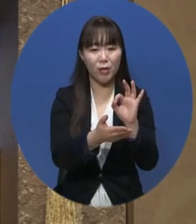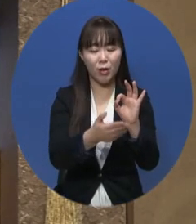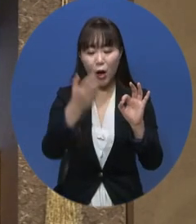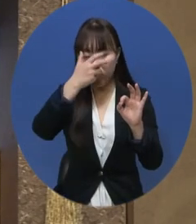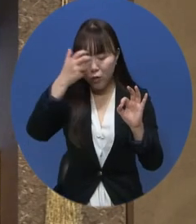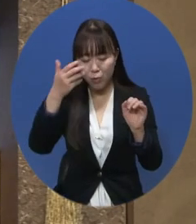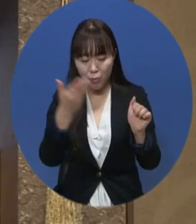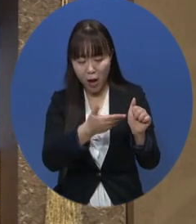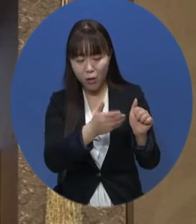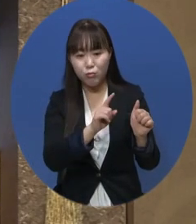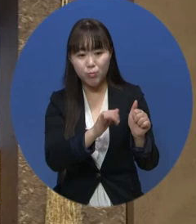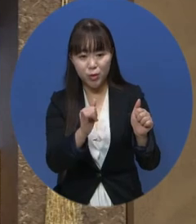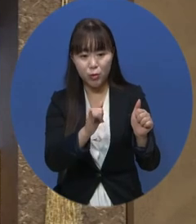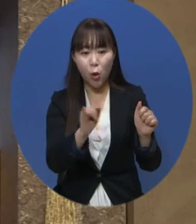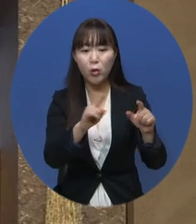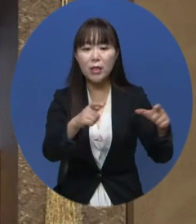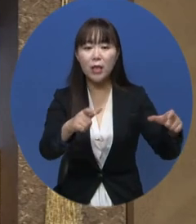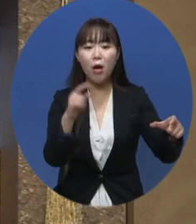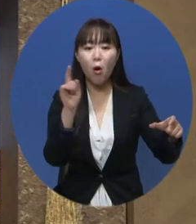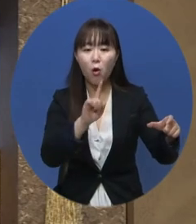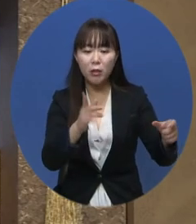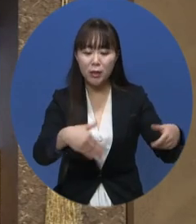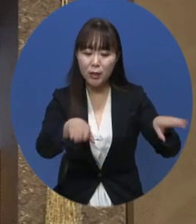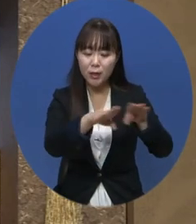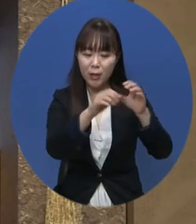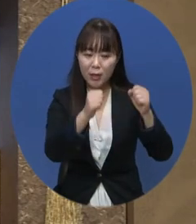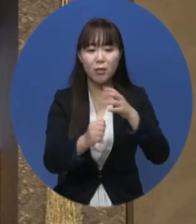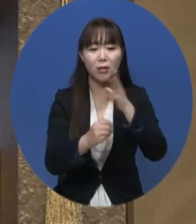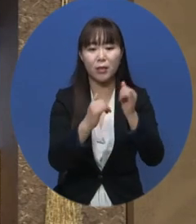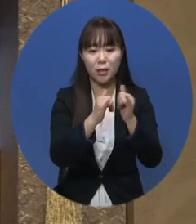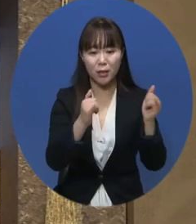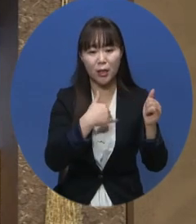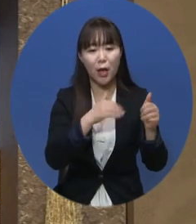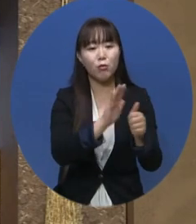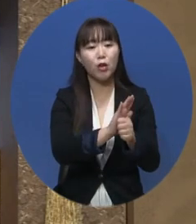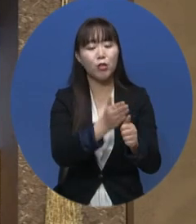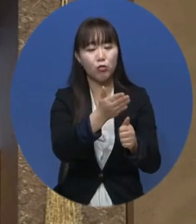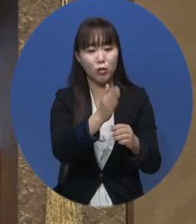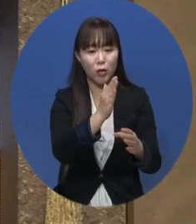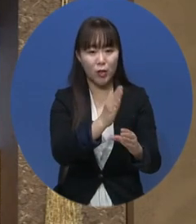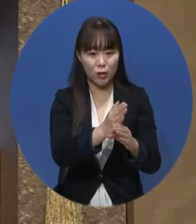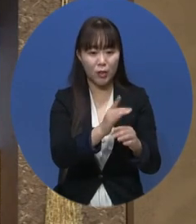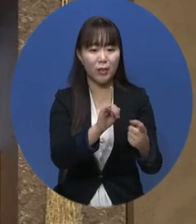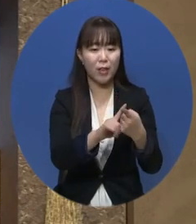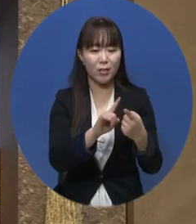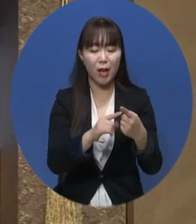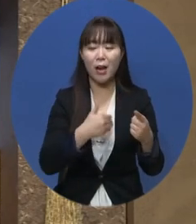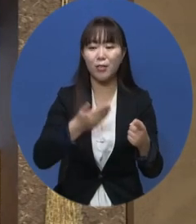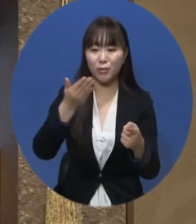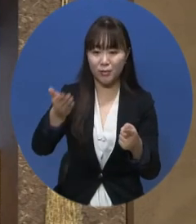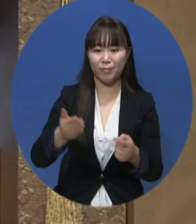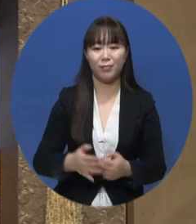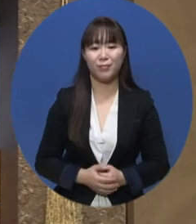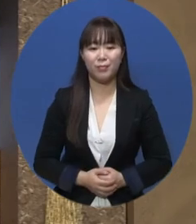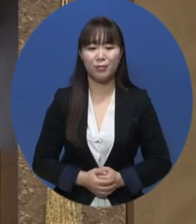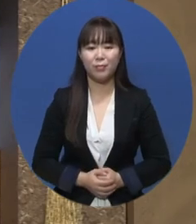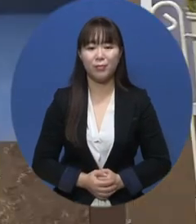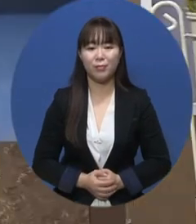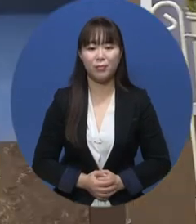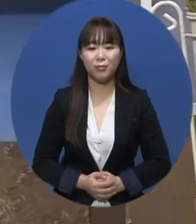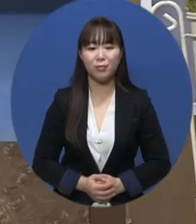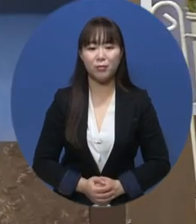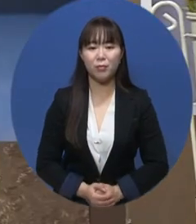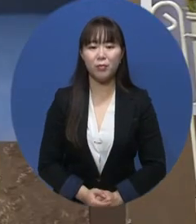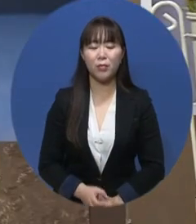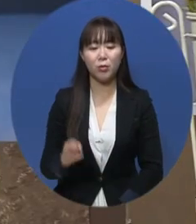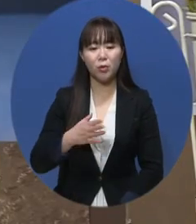후원하신 분은 내가 어느 지역에 어느 시설에 계신 어르신을 이렇게 후원해주고 있다는 것을 알려드리고 있습니다. 네.